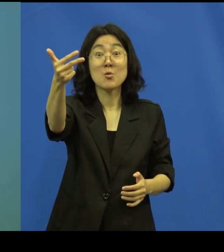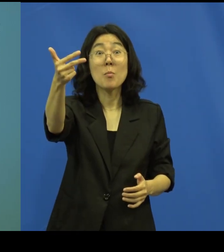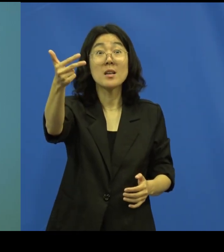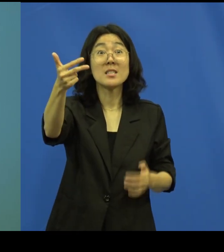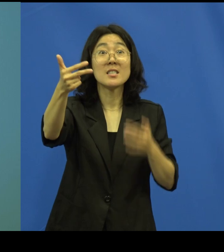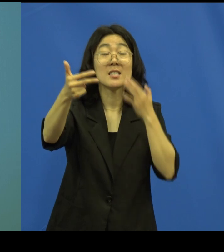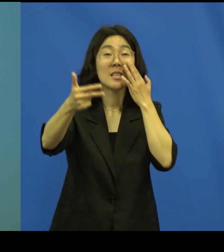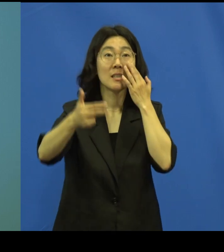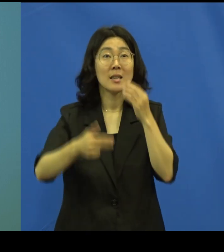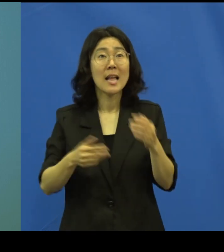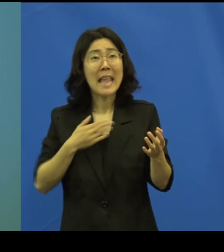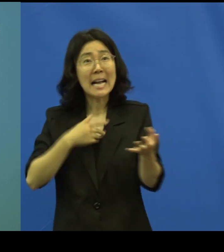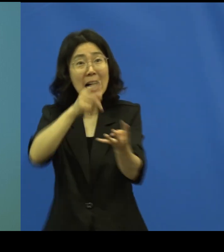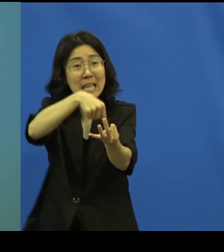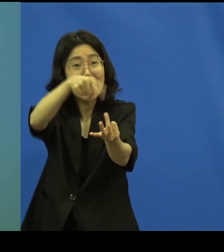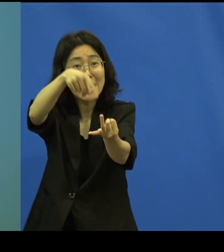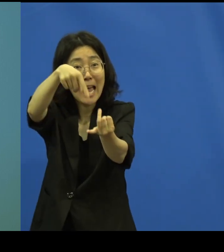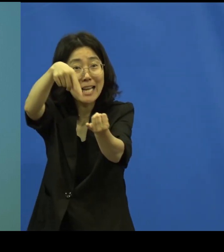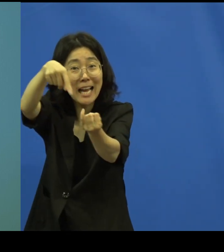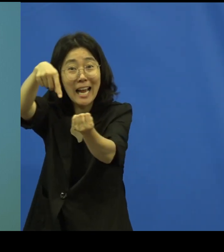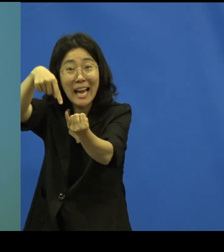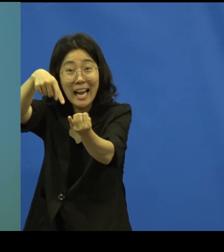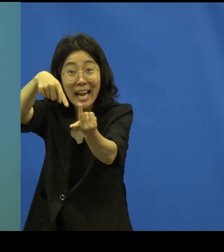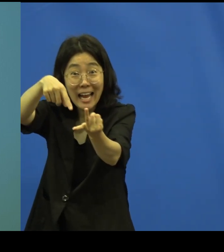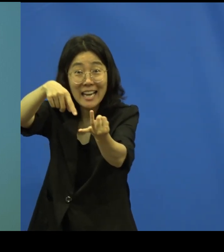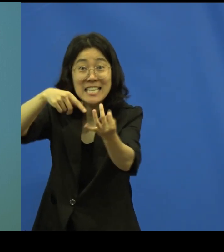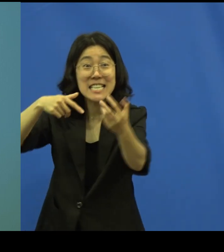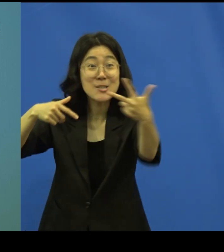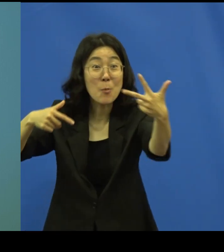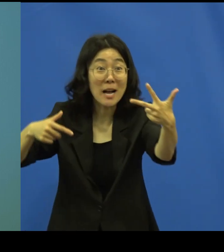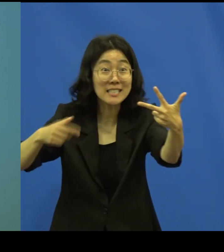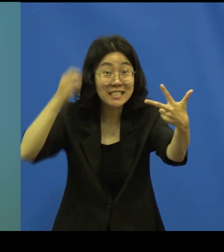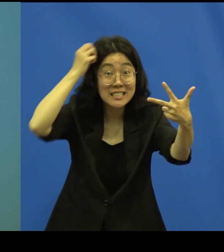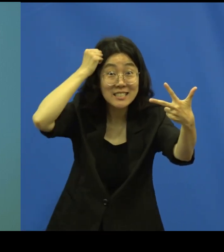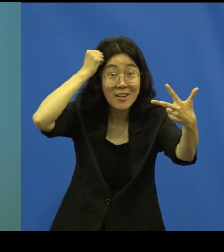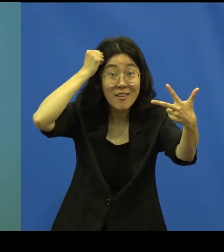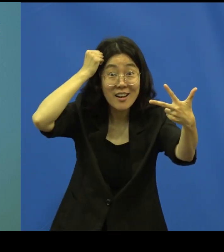제가 손가락을 열심히 셌는데 7가지.